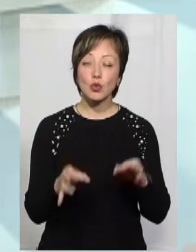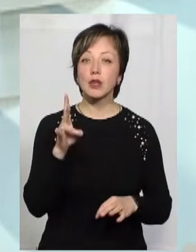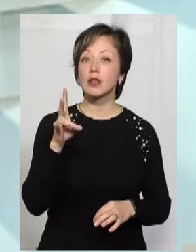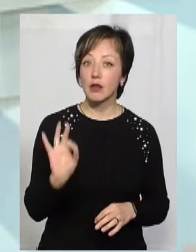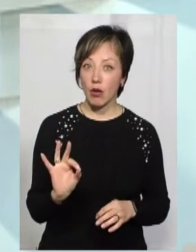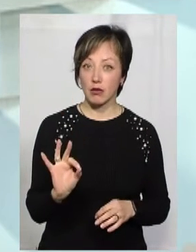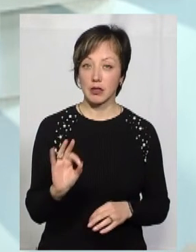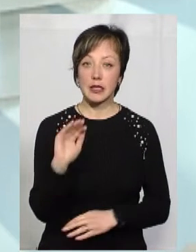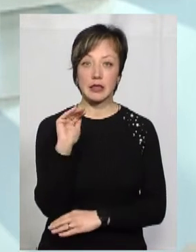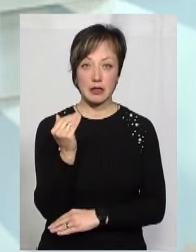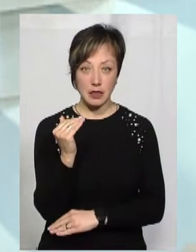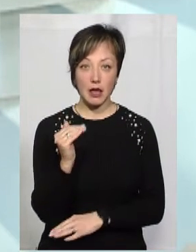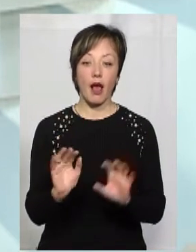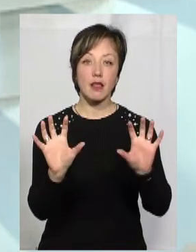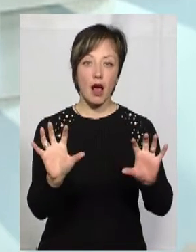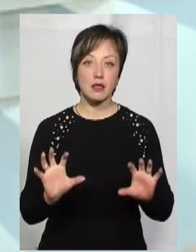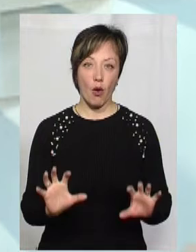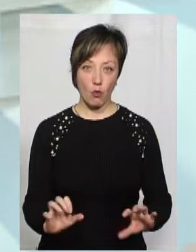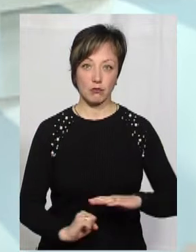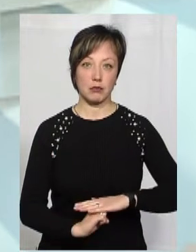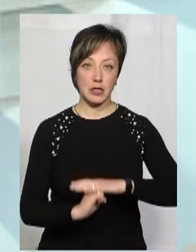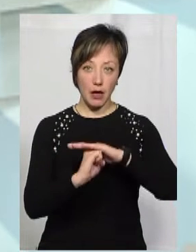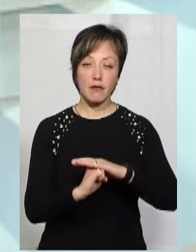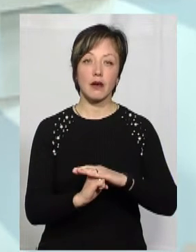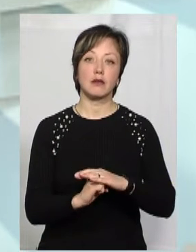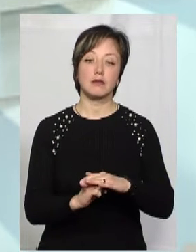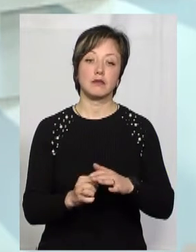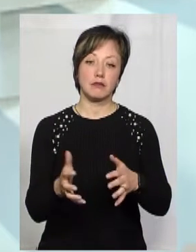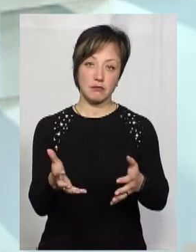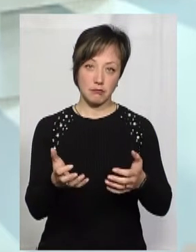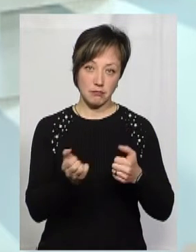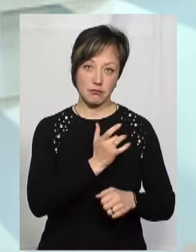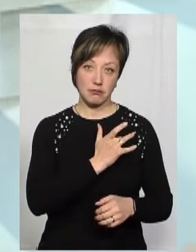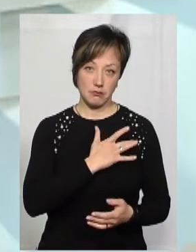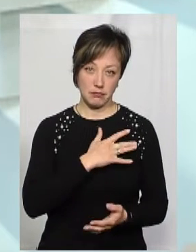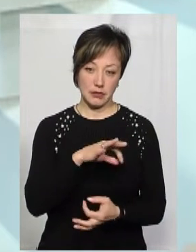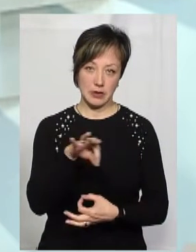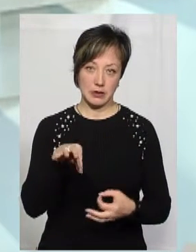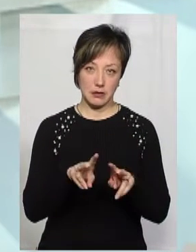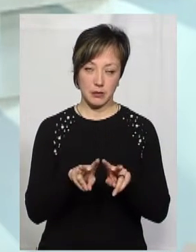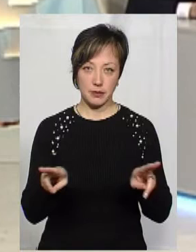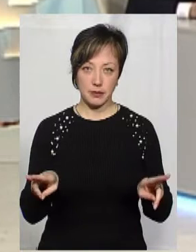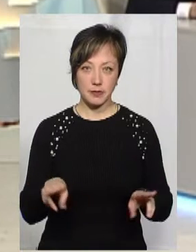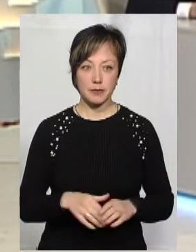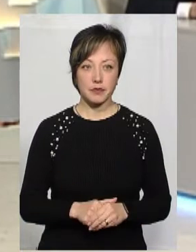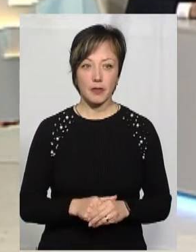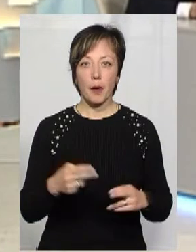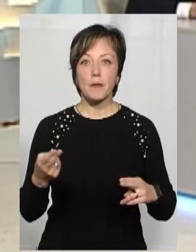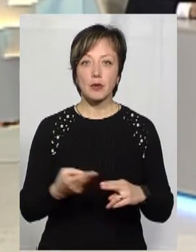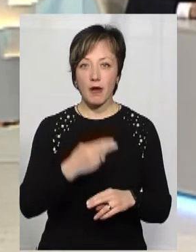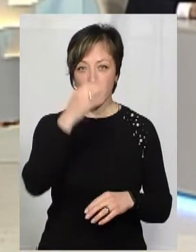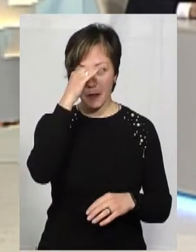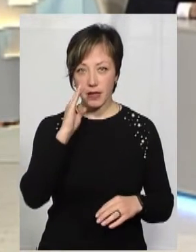Однак дитина на законних підставах здобула статус сироти, позбавлена